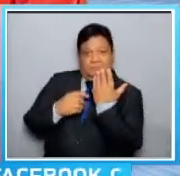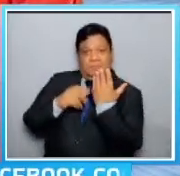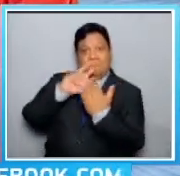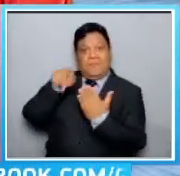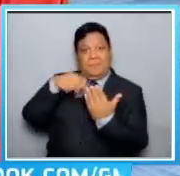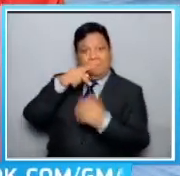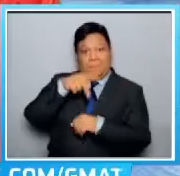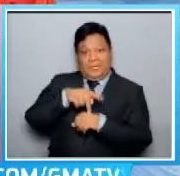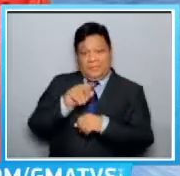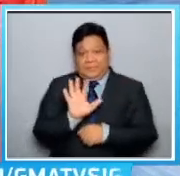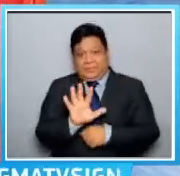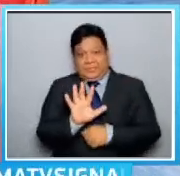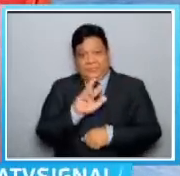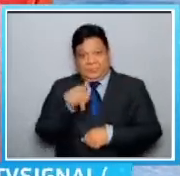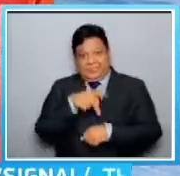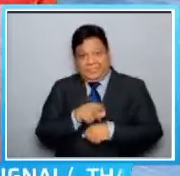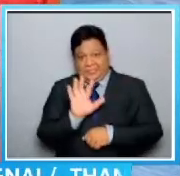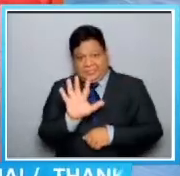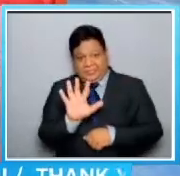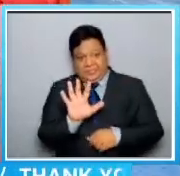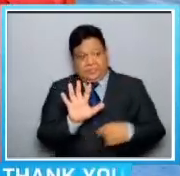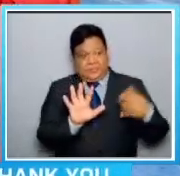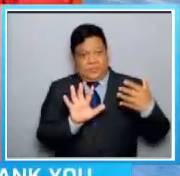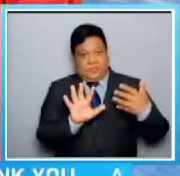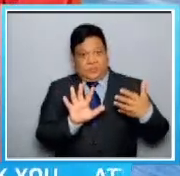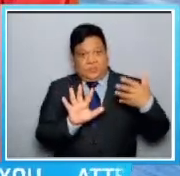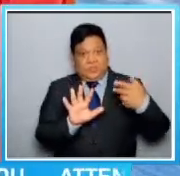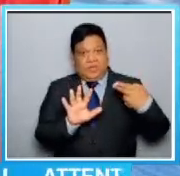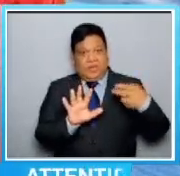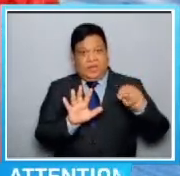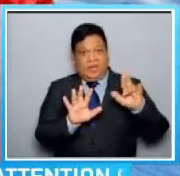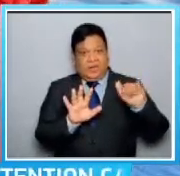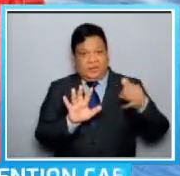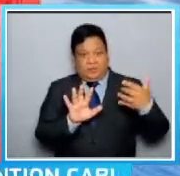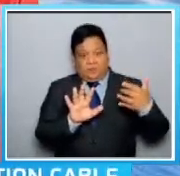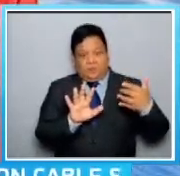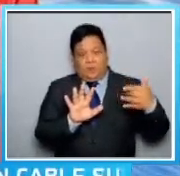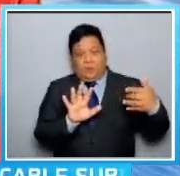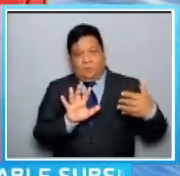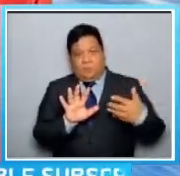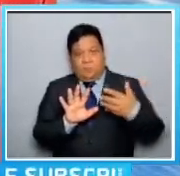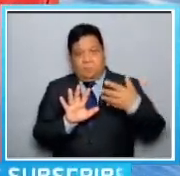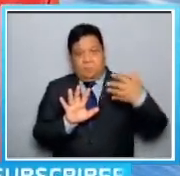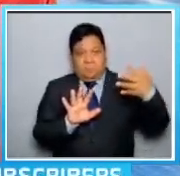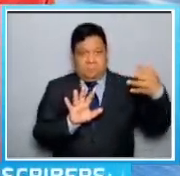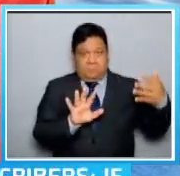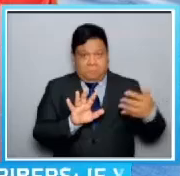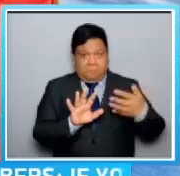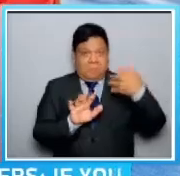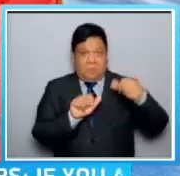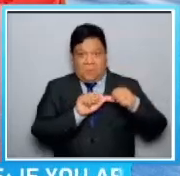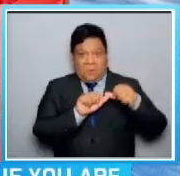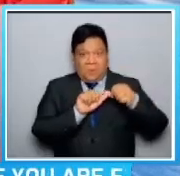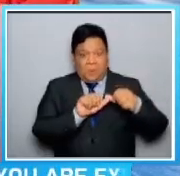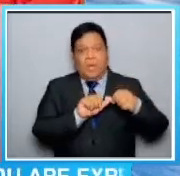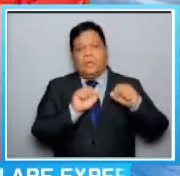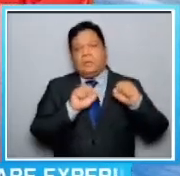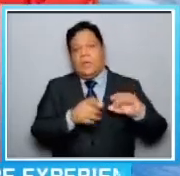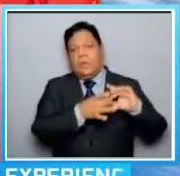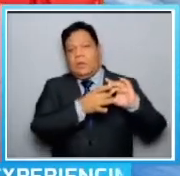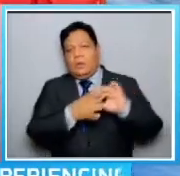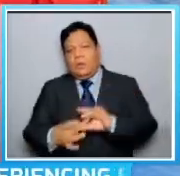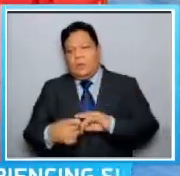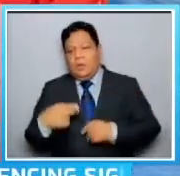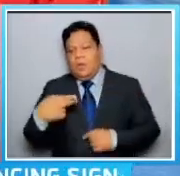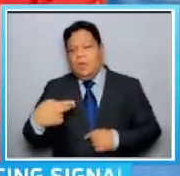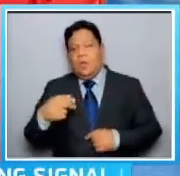mas magiging malakas ang habagat habang ito ay papalayo ng bansa dahil tuloy-tuloy yung paghatak ng habagat, hindi lang Sabado, kundi maging